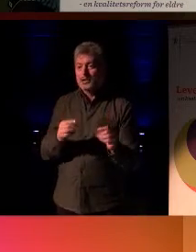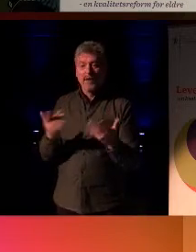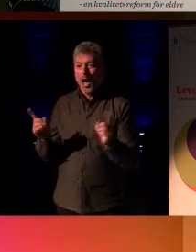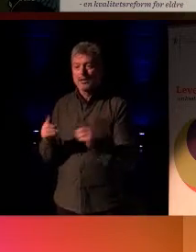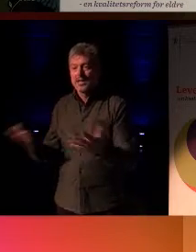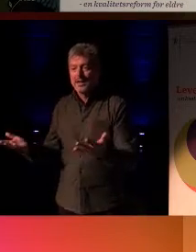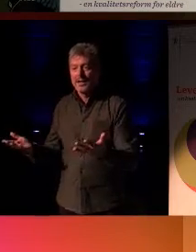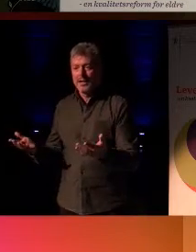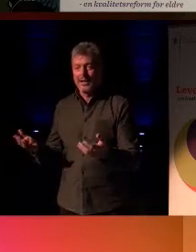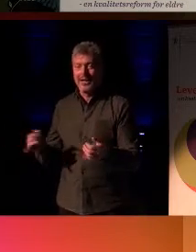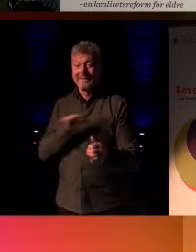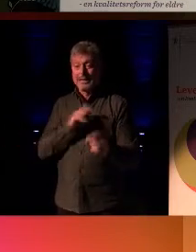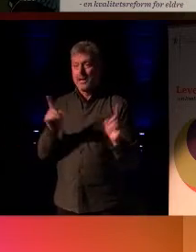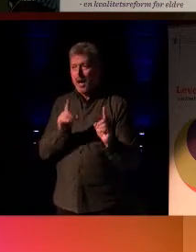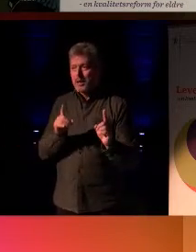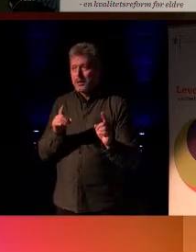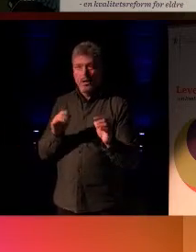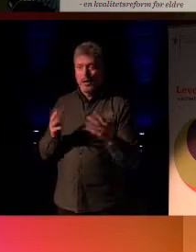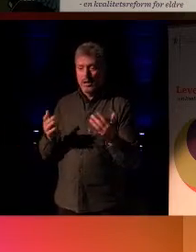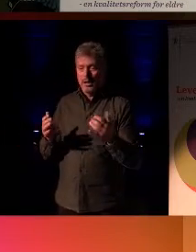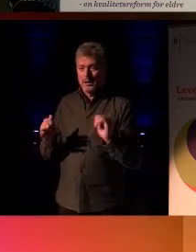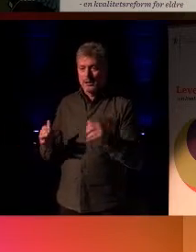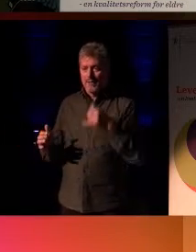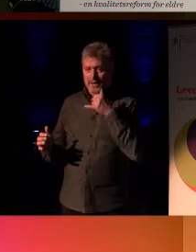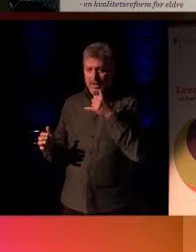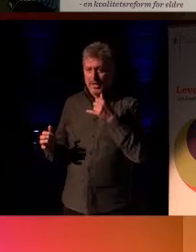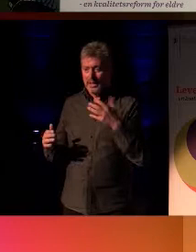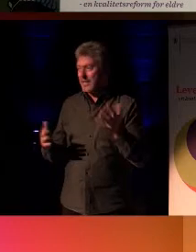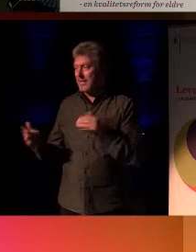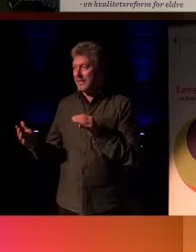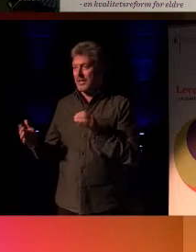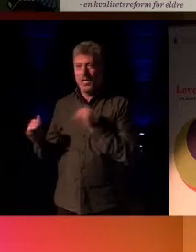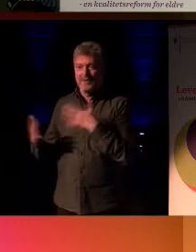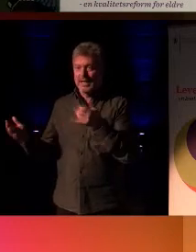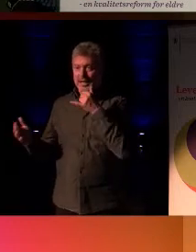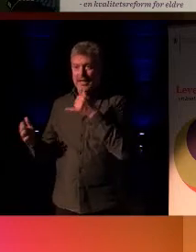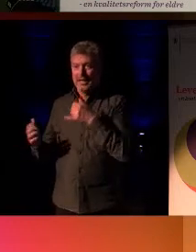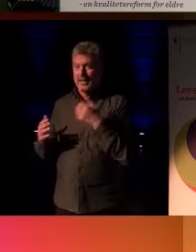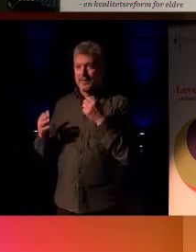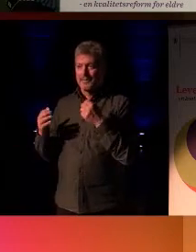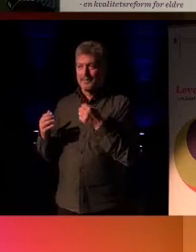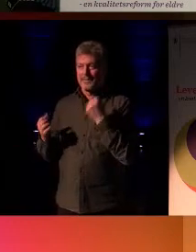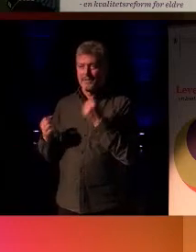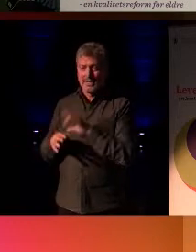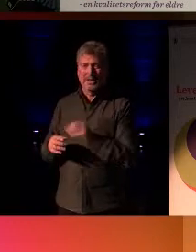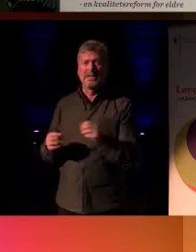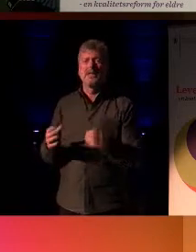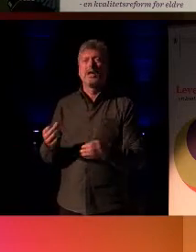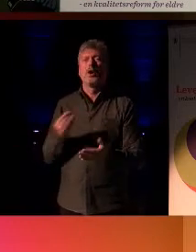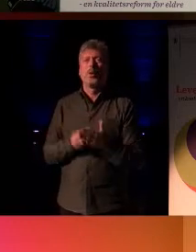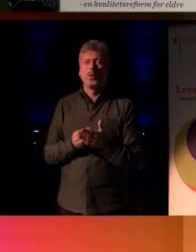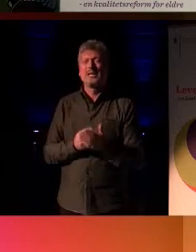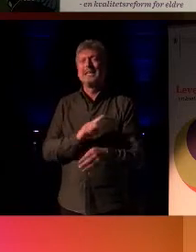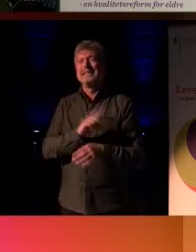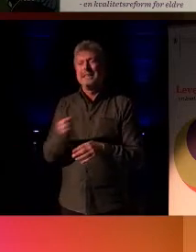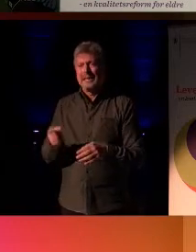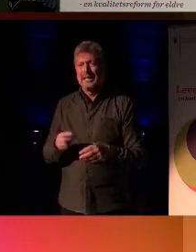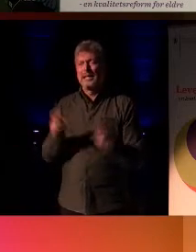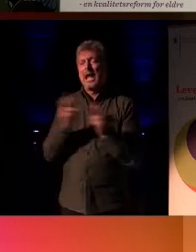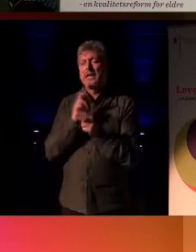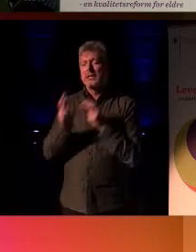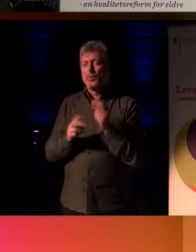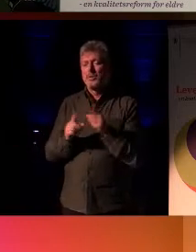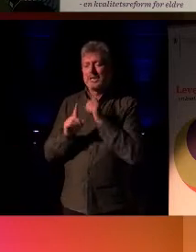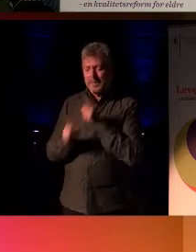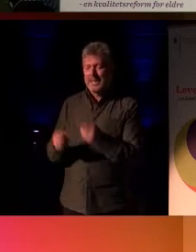det haster, skal vi ringe og ikke bruke PLO-meldinger til fastlegen. Det tok også litt tid å bli bevisst på at en elektronisk